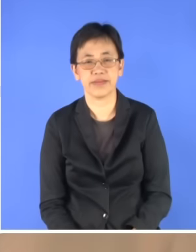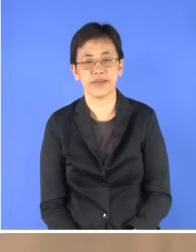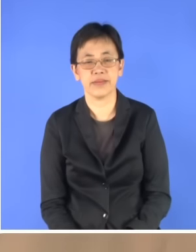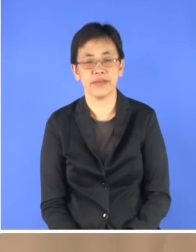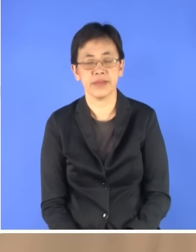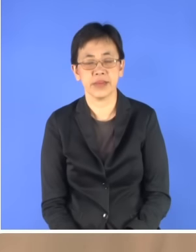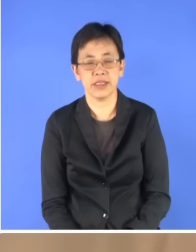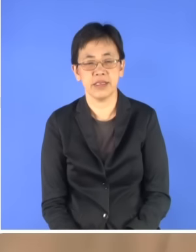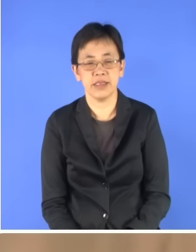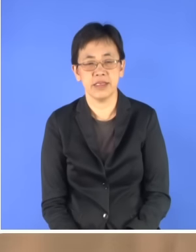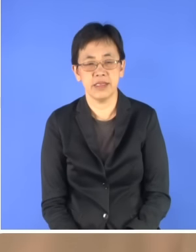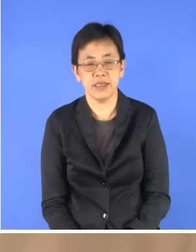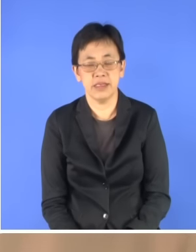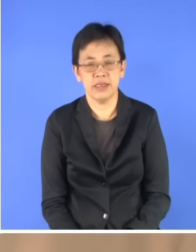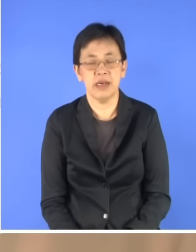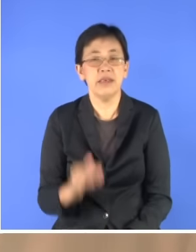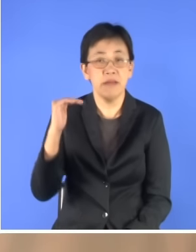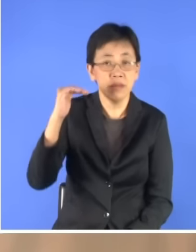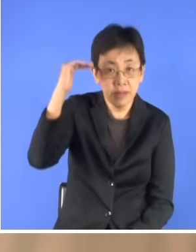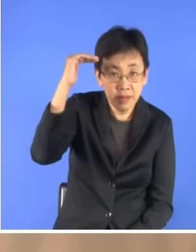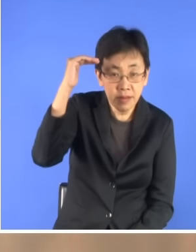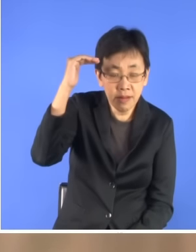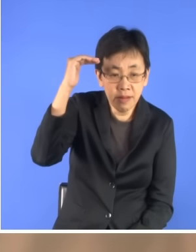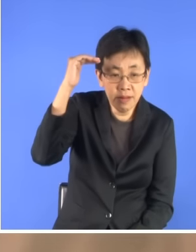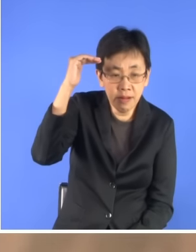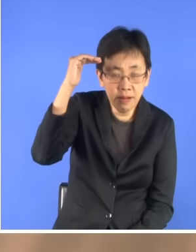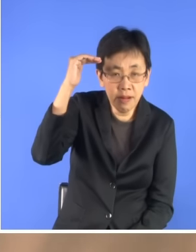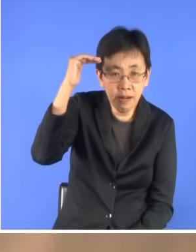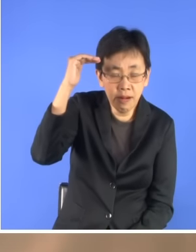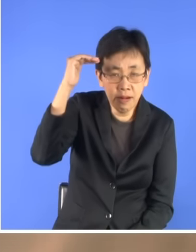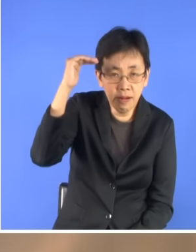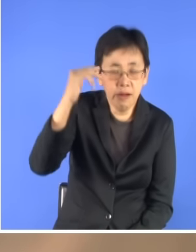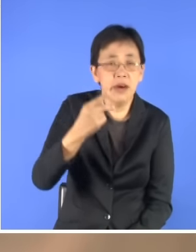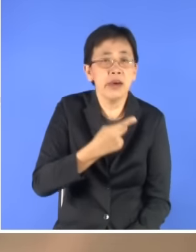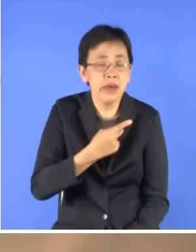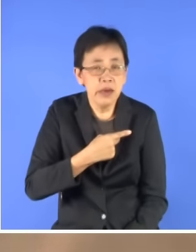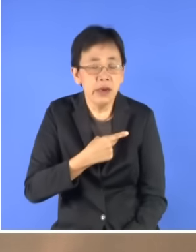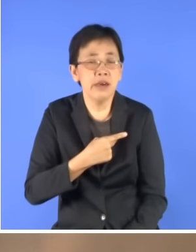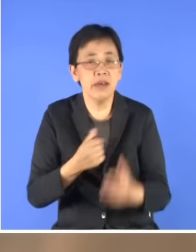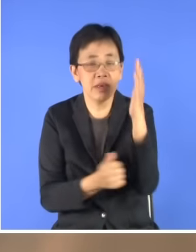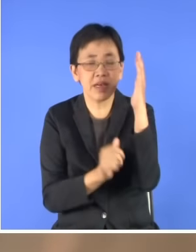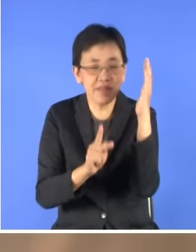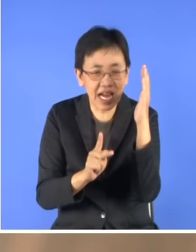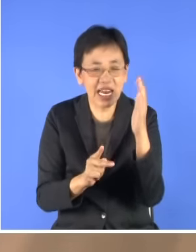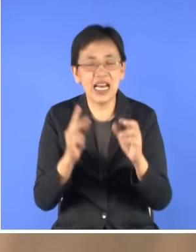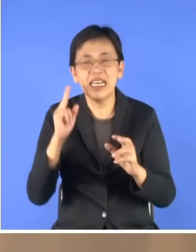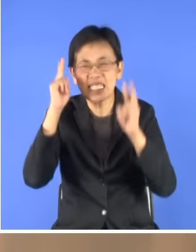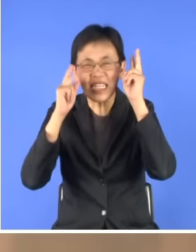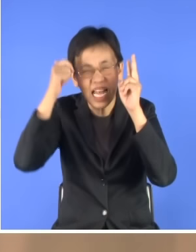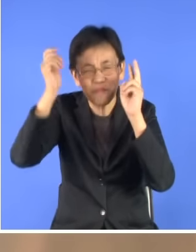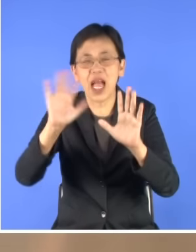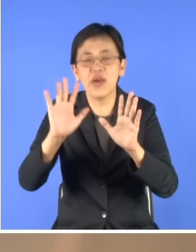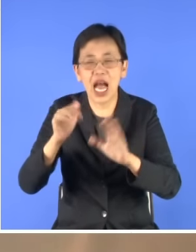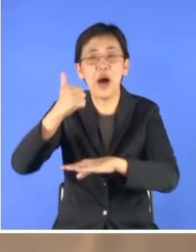ก็เลยคิดเห็นว่าเขาเขียนแต่ผู้ใหญ ่ เขาเกรงใจพ่อกำนันเขาไม่ตัดเขาตัดแต่ผู้ใหญ